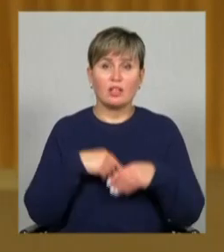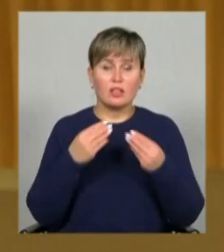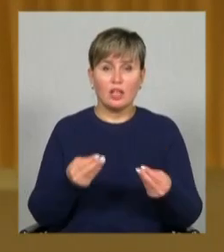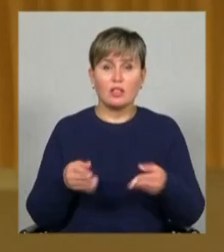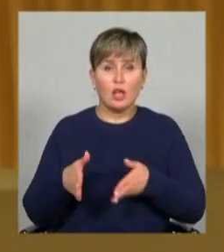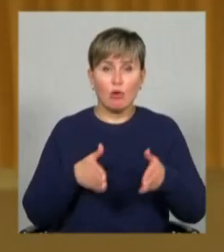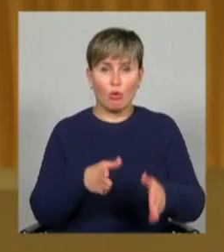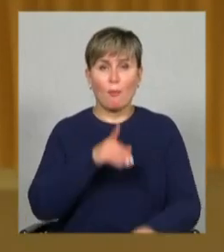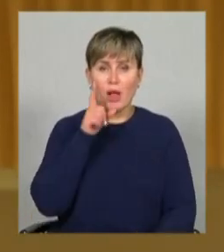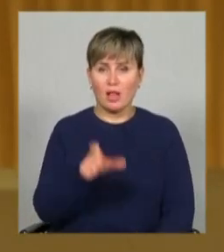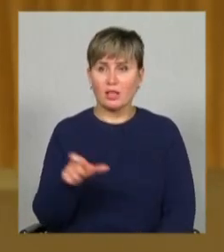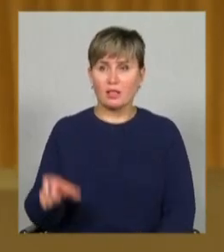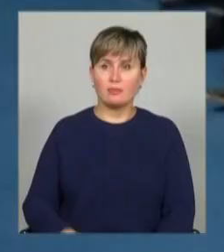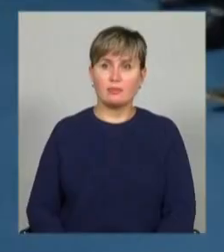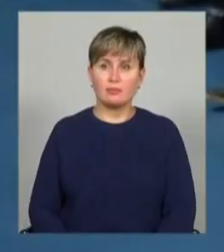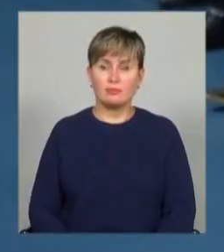молодым.